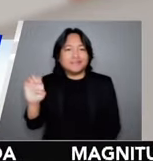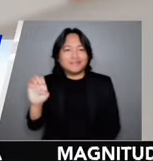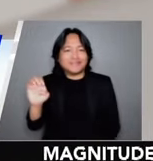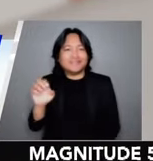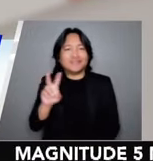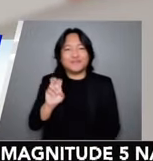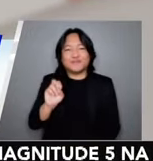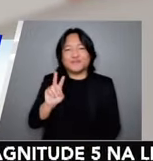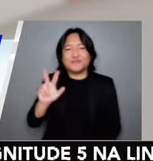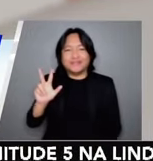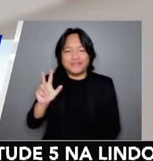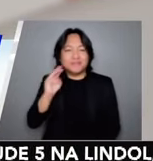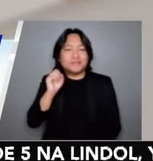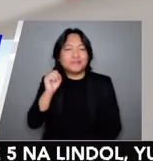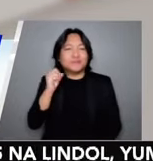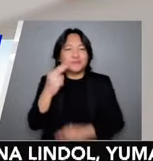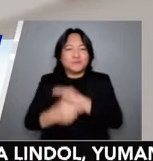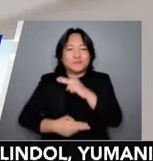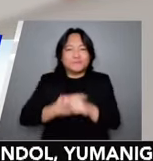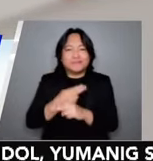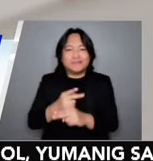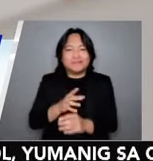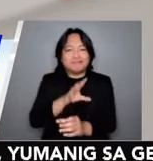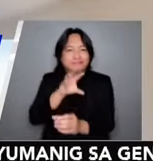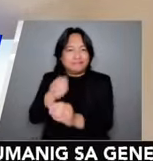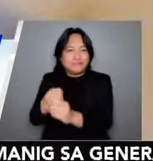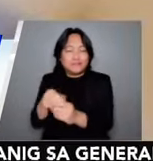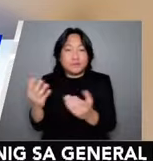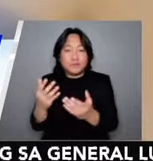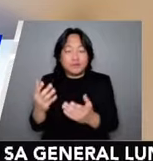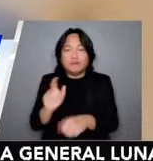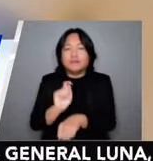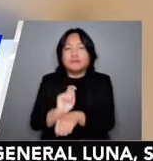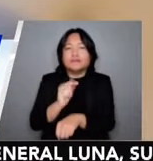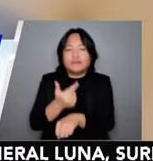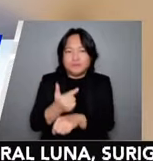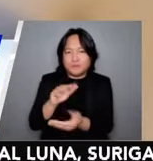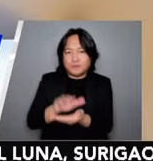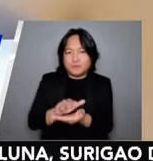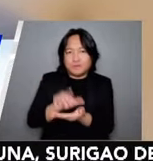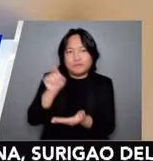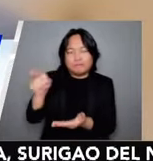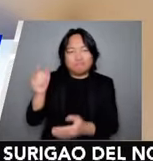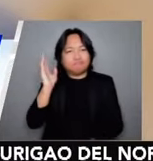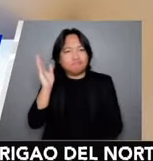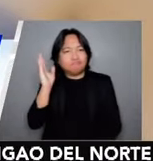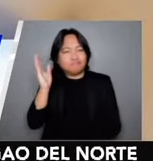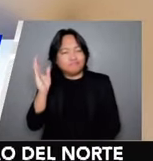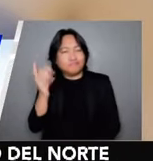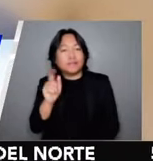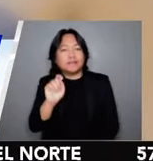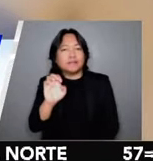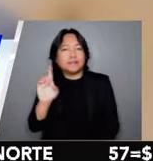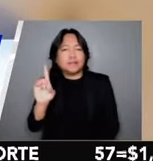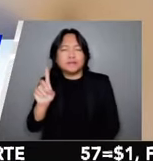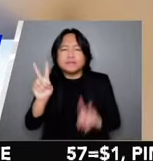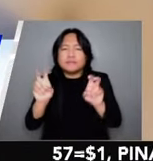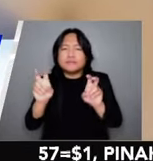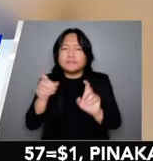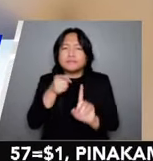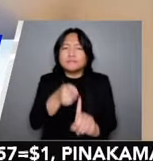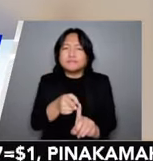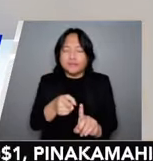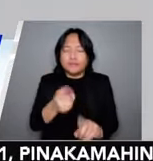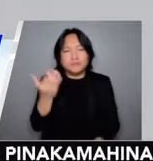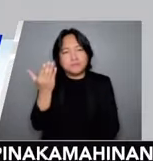TEDx experience sa isang school sa Taguig. Sentro sa naging talk ni Michelle ang topic na Redefining Beauty and Success, na base raw